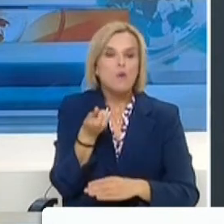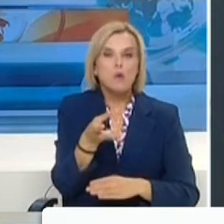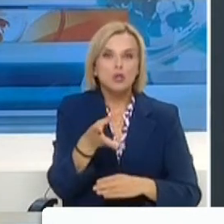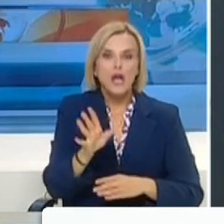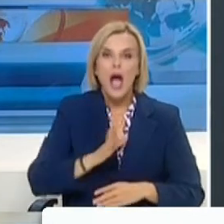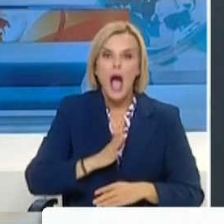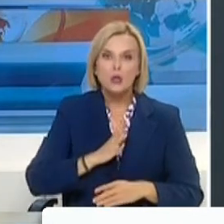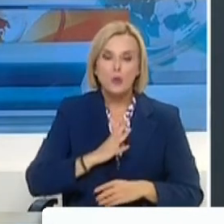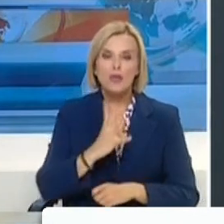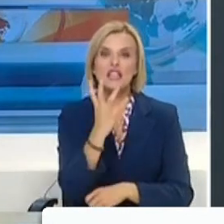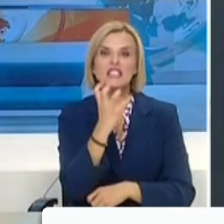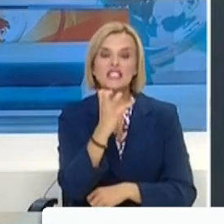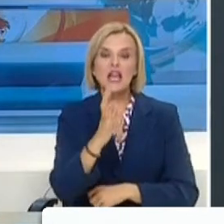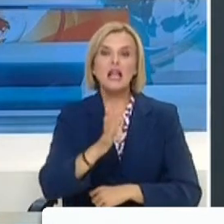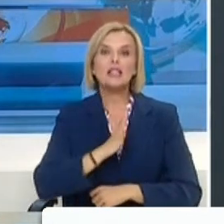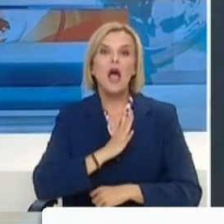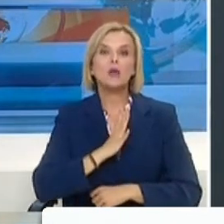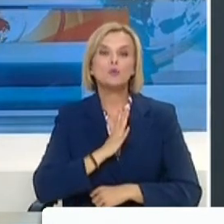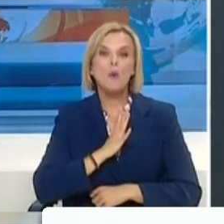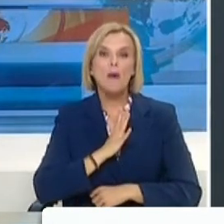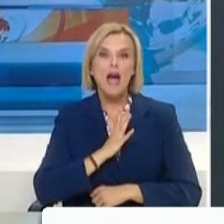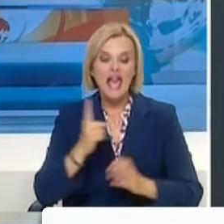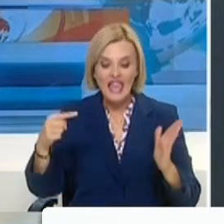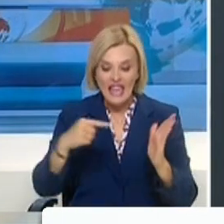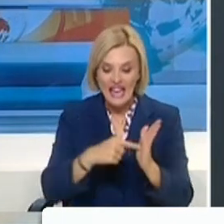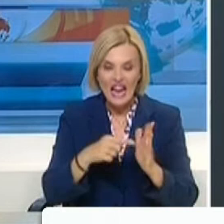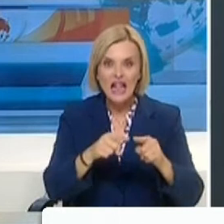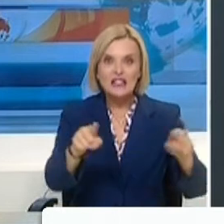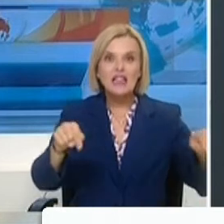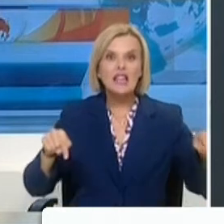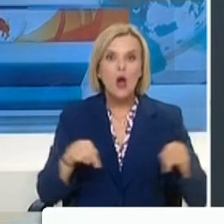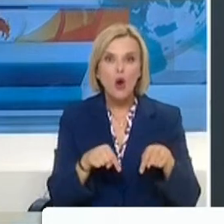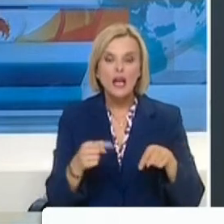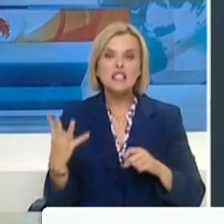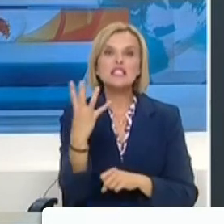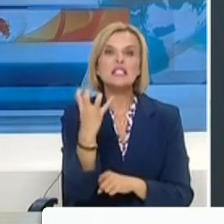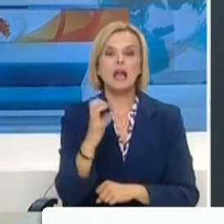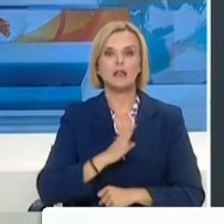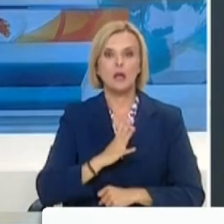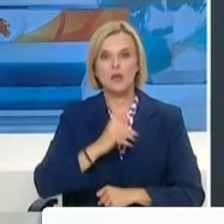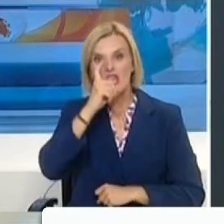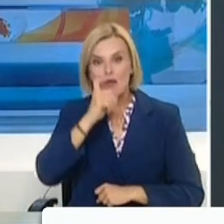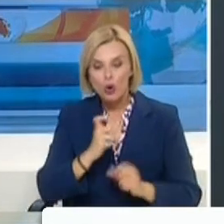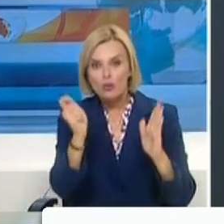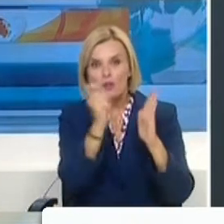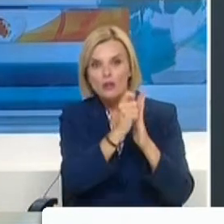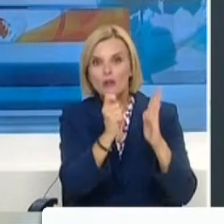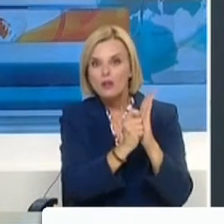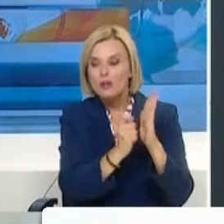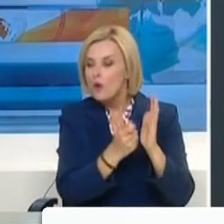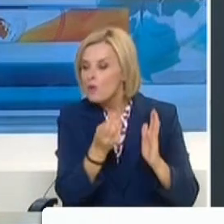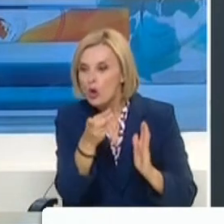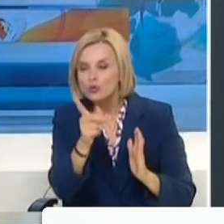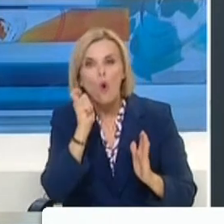λουωμένων είναι τα 40 άτομα ανά 1000 τετραγωνικά, ανά στρέμμα, και είναι υποχρεωτική καταγραφή του αριθμού των